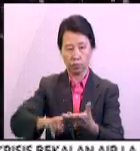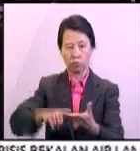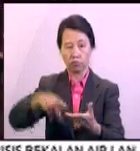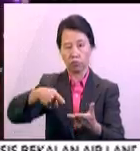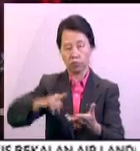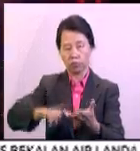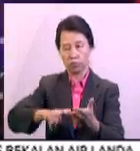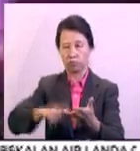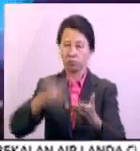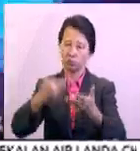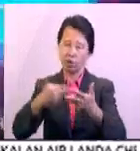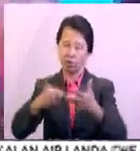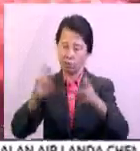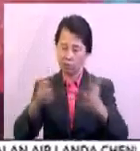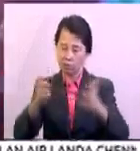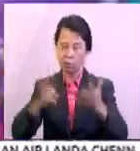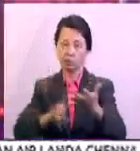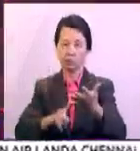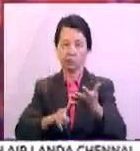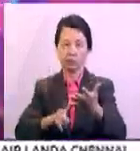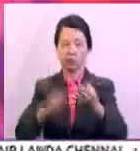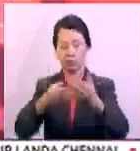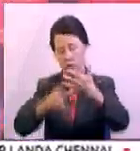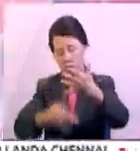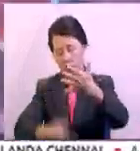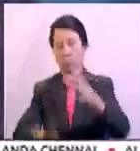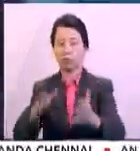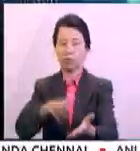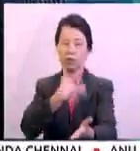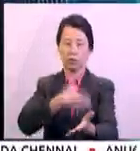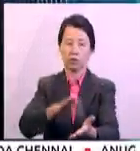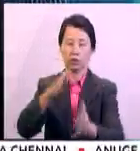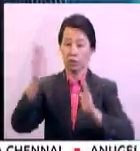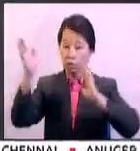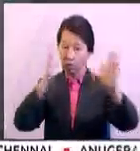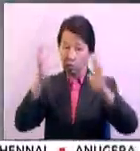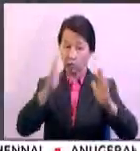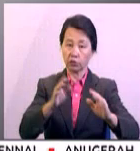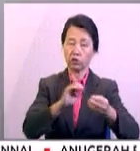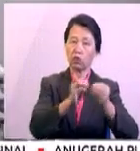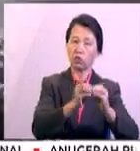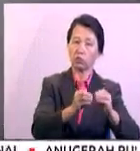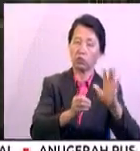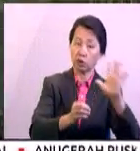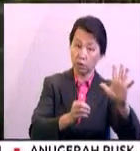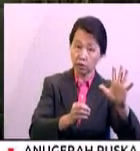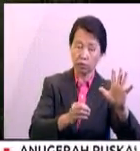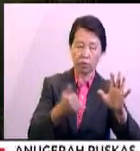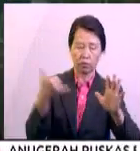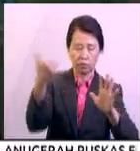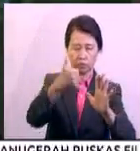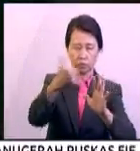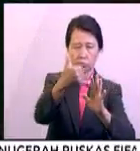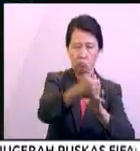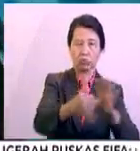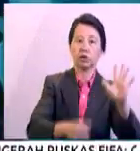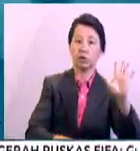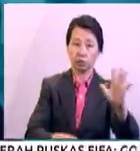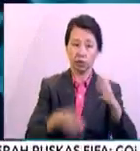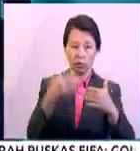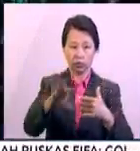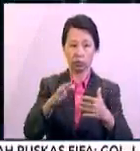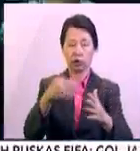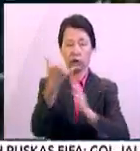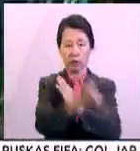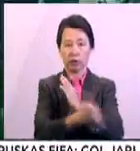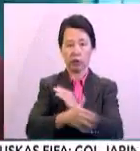Time, Play It Cool, Jealousy dan banyak lagi. Malaysia merupakan destinasi kelima Monster X selepas memulakan konsert di